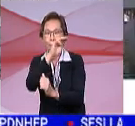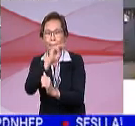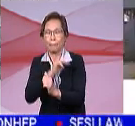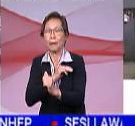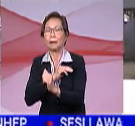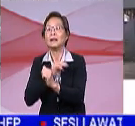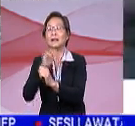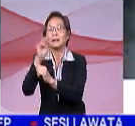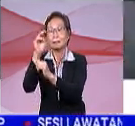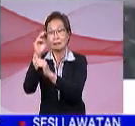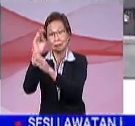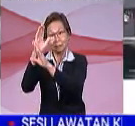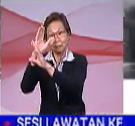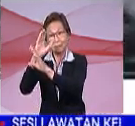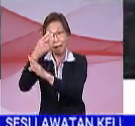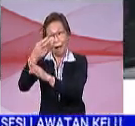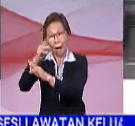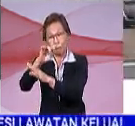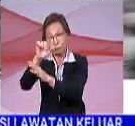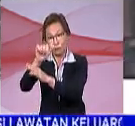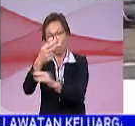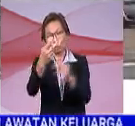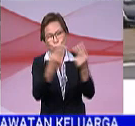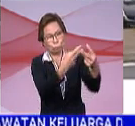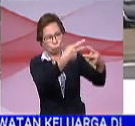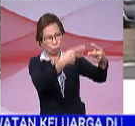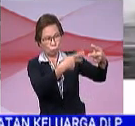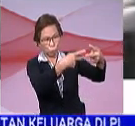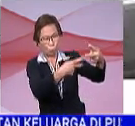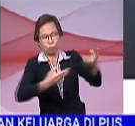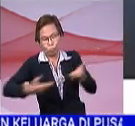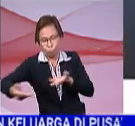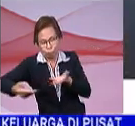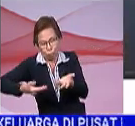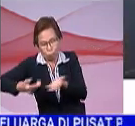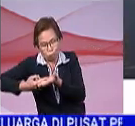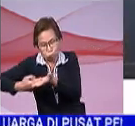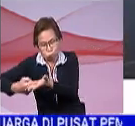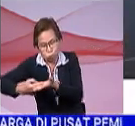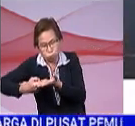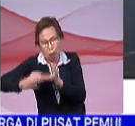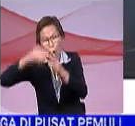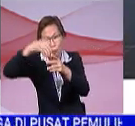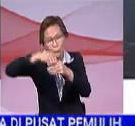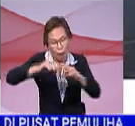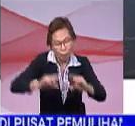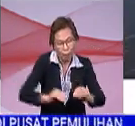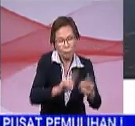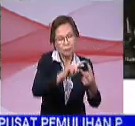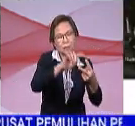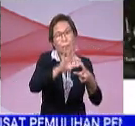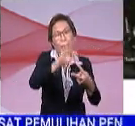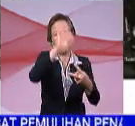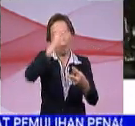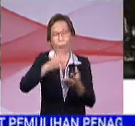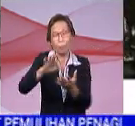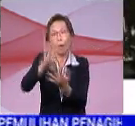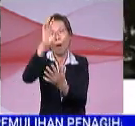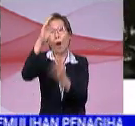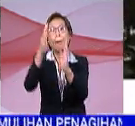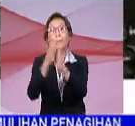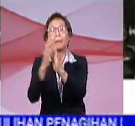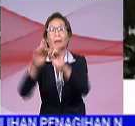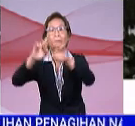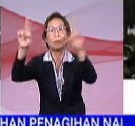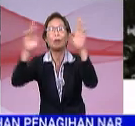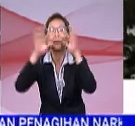Hamzah. Dua elemen utama akan dibincangkan dalam mesyuarat berkenaan dengan salah satu akan dipilih bagi mengetengahkan Bandaraya Kuching